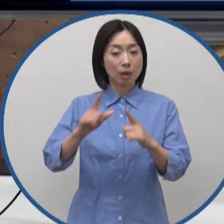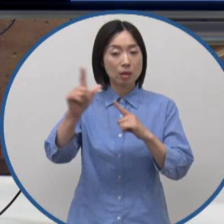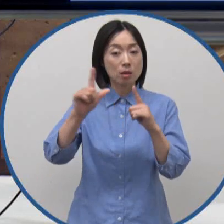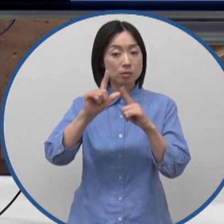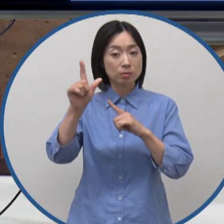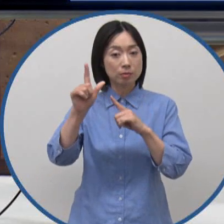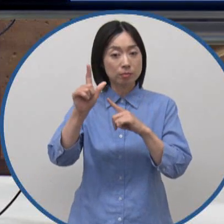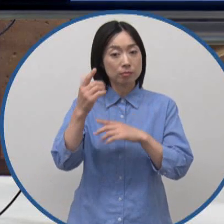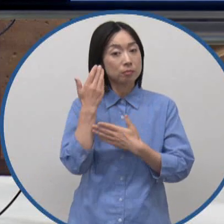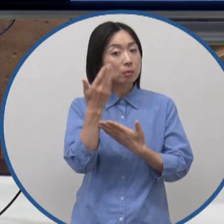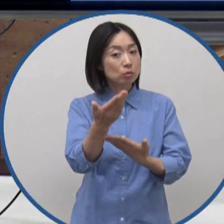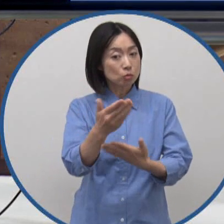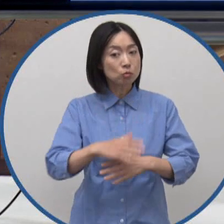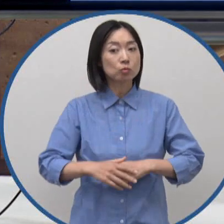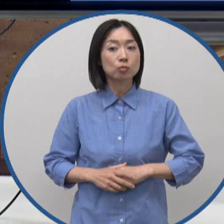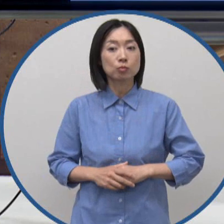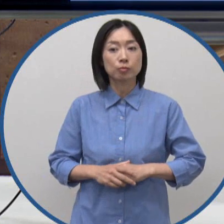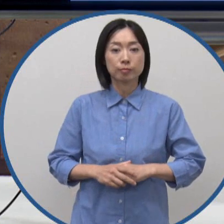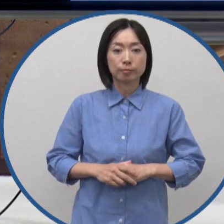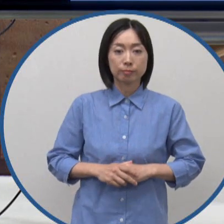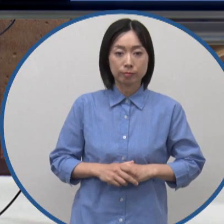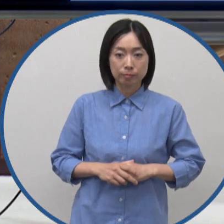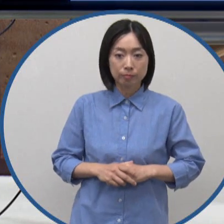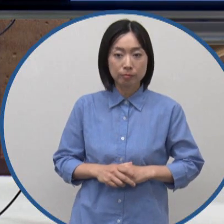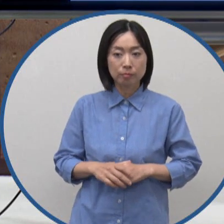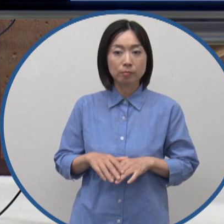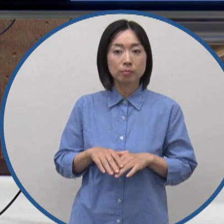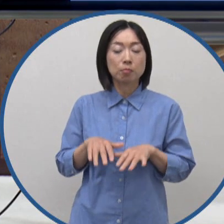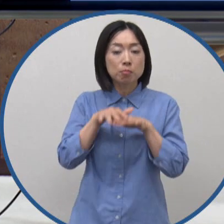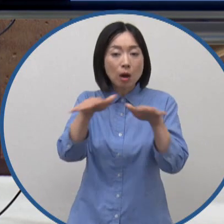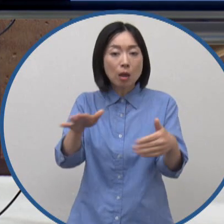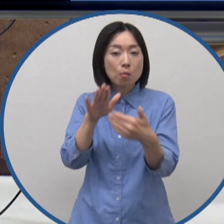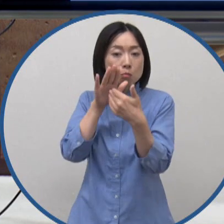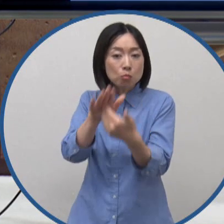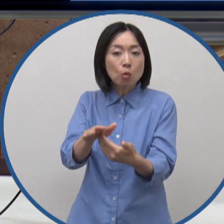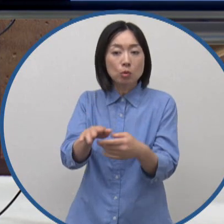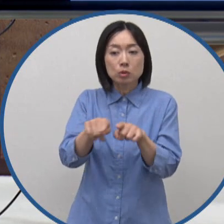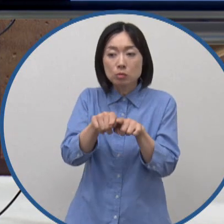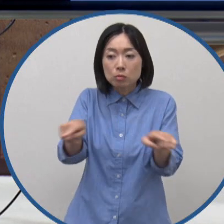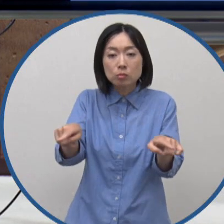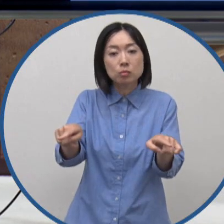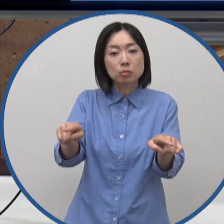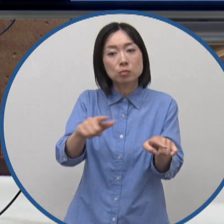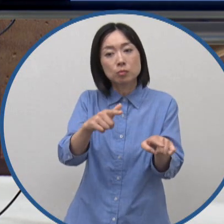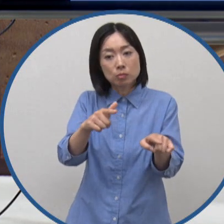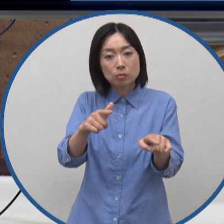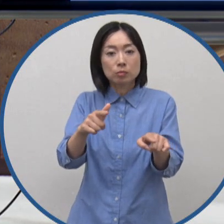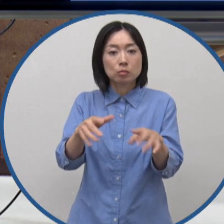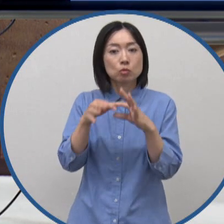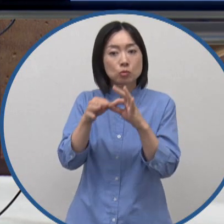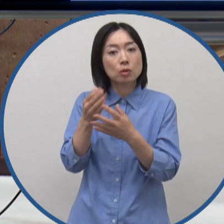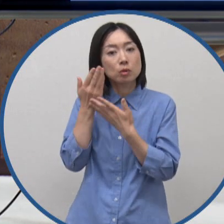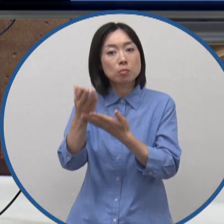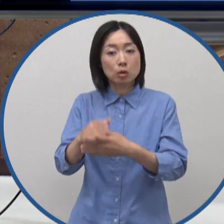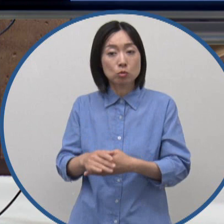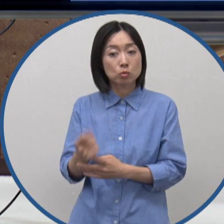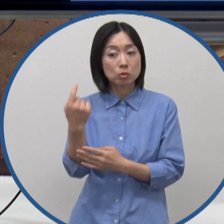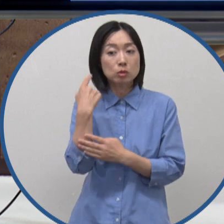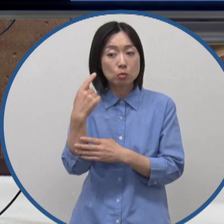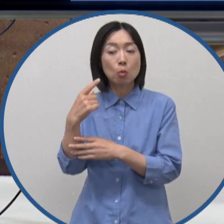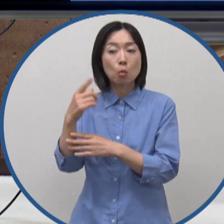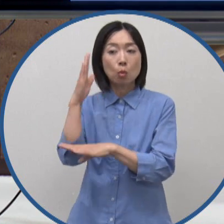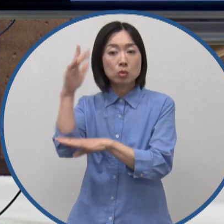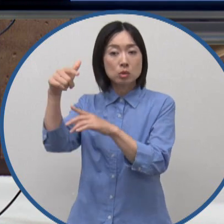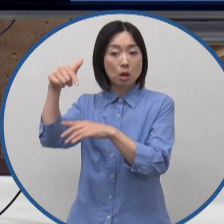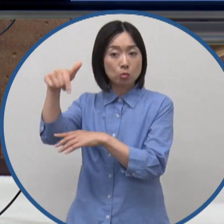NHK の五十嵐です。よろしくお願いします。まずまん延防止等重点措置の関連でお伺いします。県は昨日政府にこのまん延